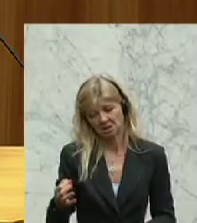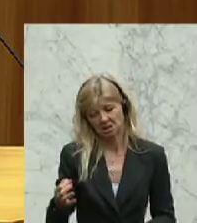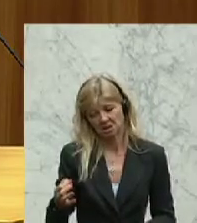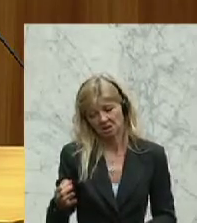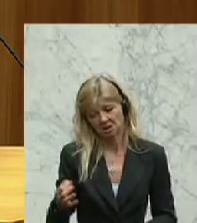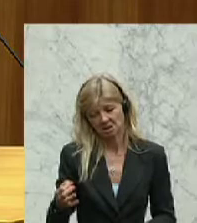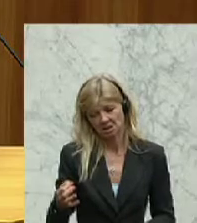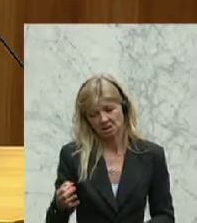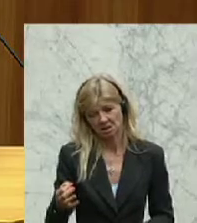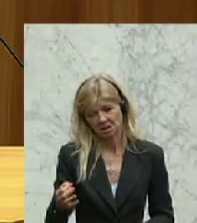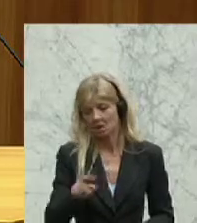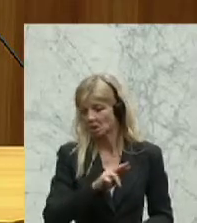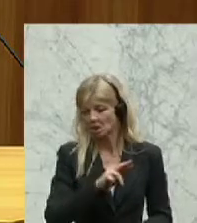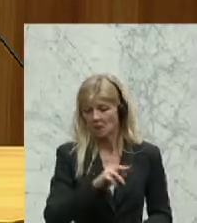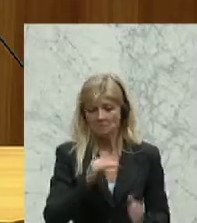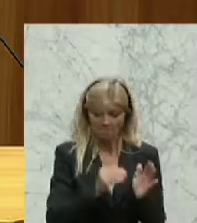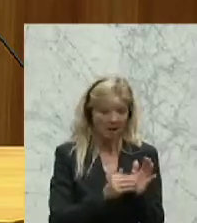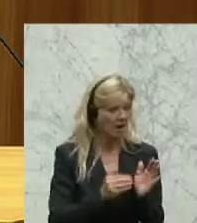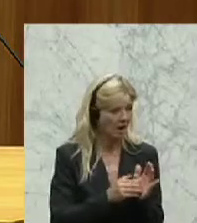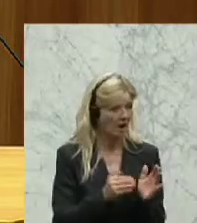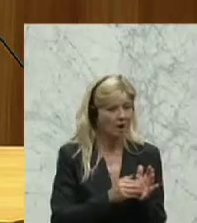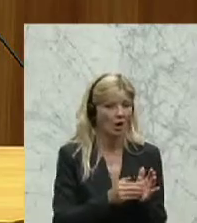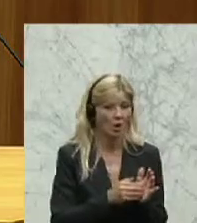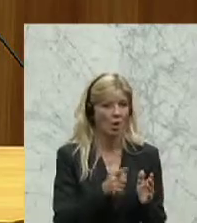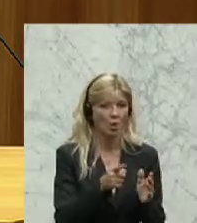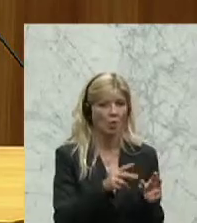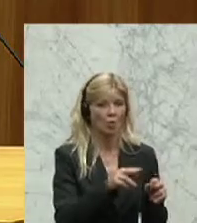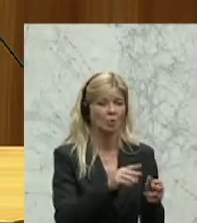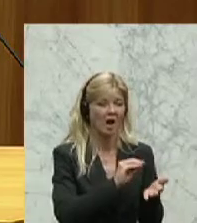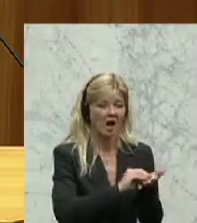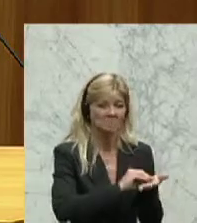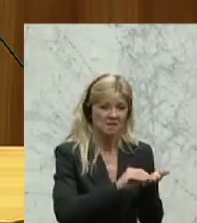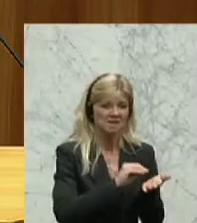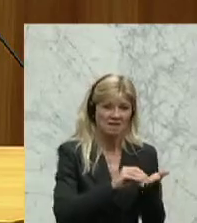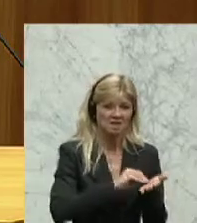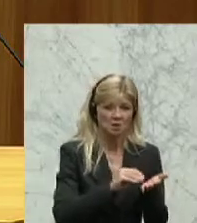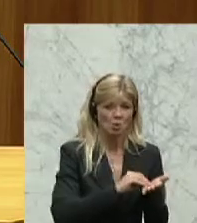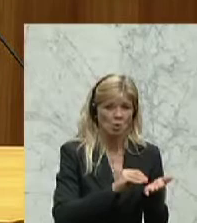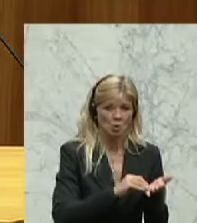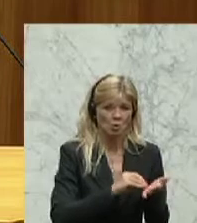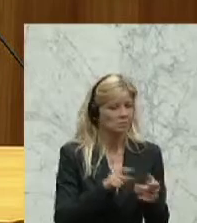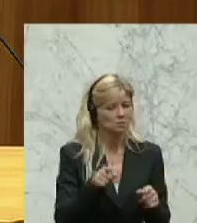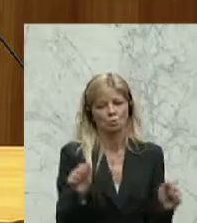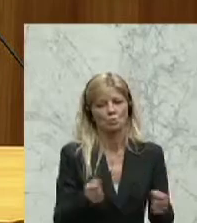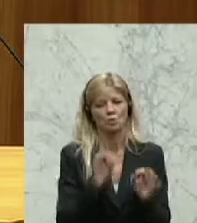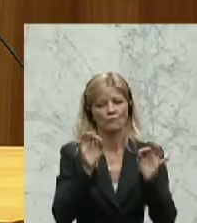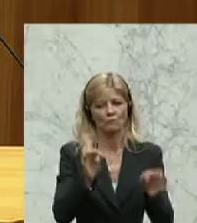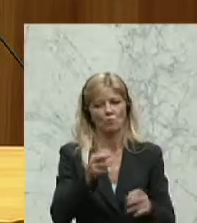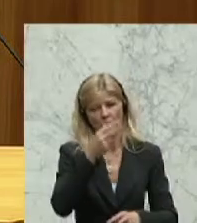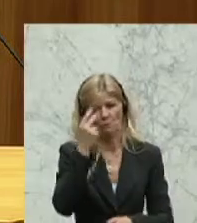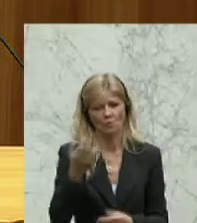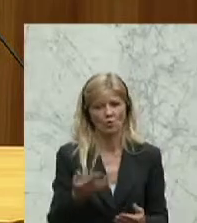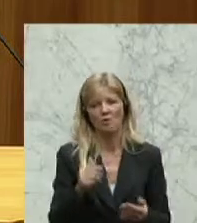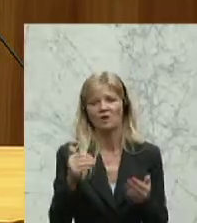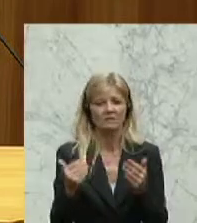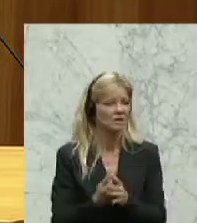von nöten ist das ist eine bevölkerung nicht zumutbar dass sie wieder nur für den verwaltungsweg mehr oder weniger geld abliefert und